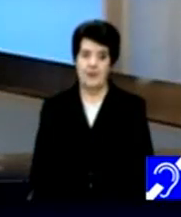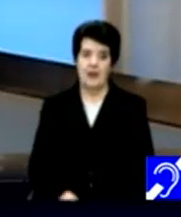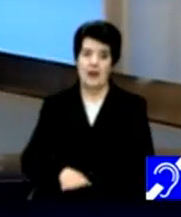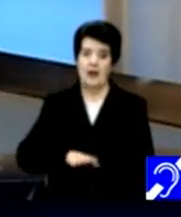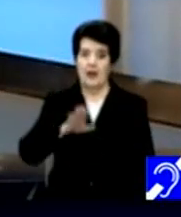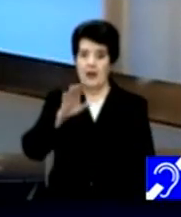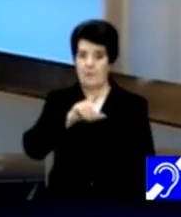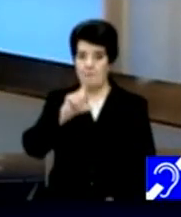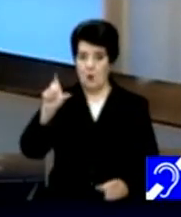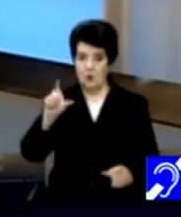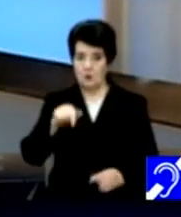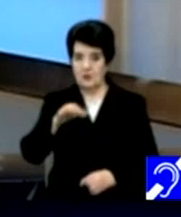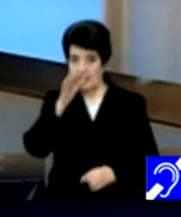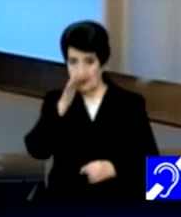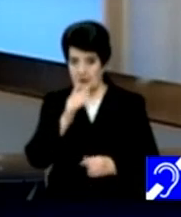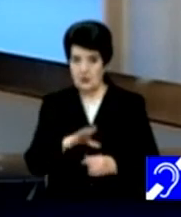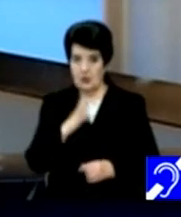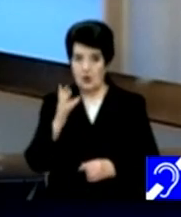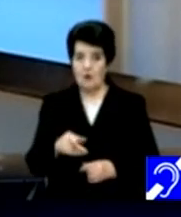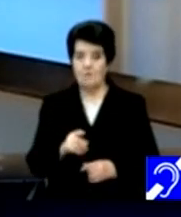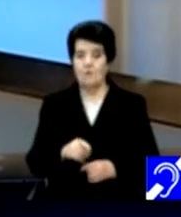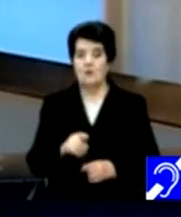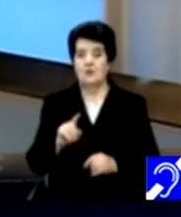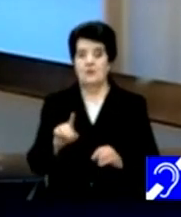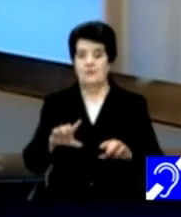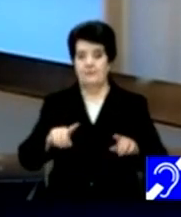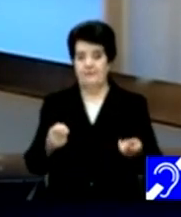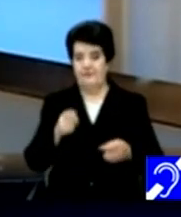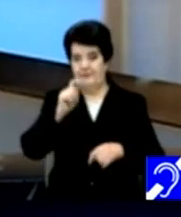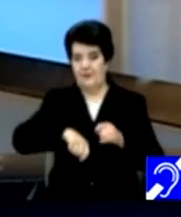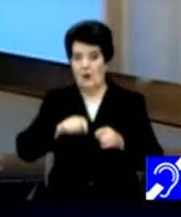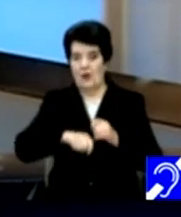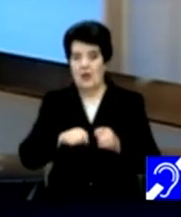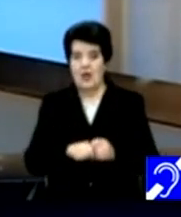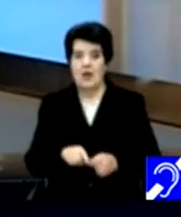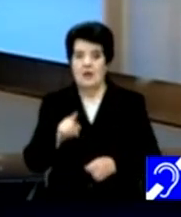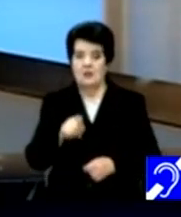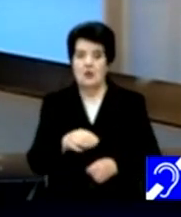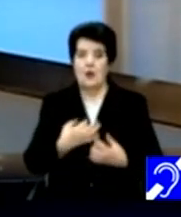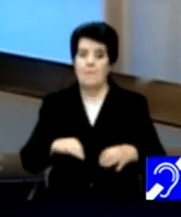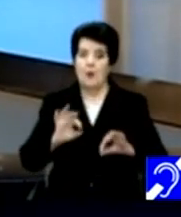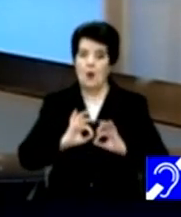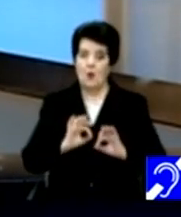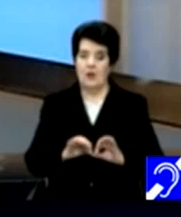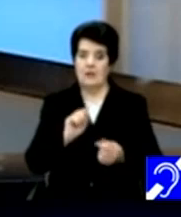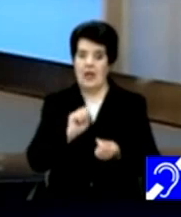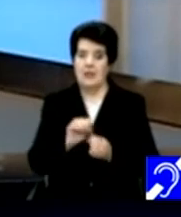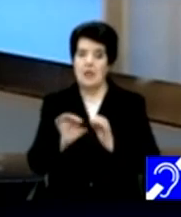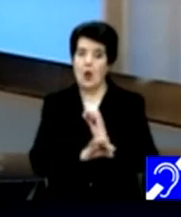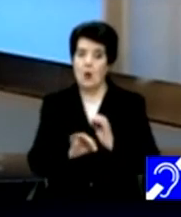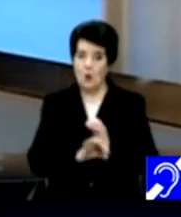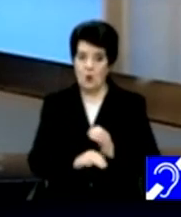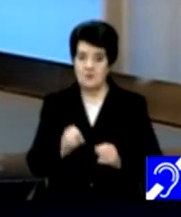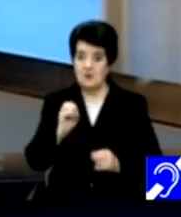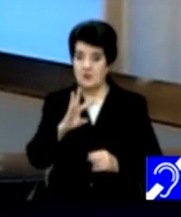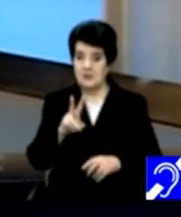Aeroportul din Chișinău a fost dimineață scena unor descinderi de amploare, organizate de SIS, CNA și Procuratura Anticorupție. Numai puțin de